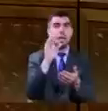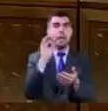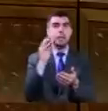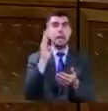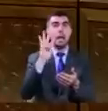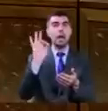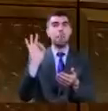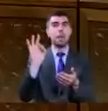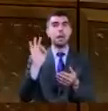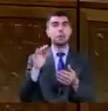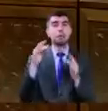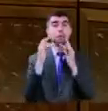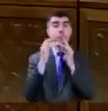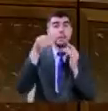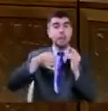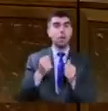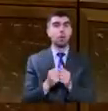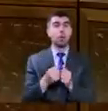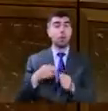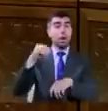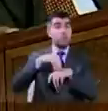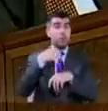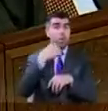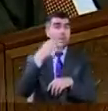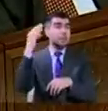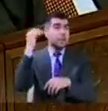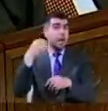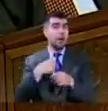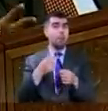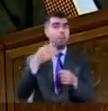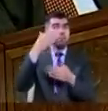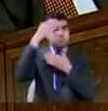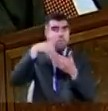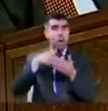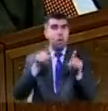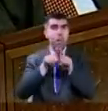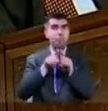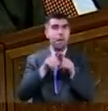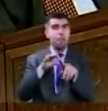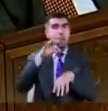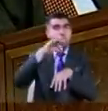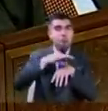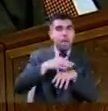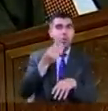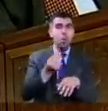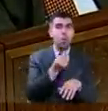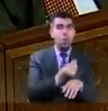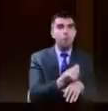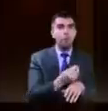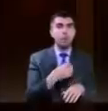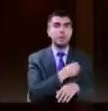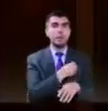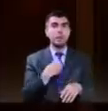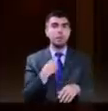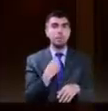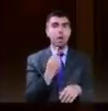سريرا. كما لا يخفى كانت واحد الوقت في المغرب ما كان الناس اللي عندهم بحالة الوليدات ما كيلقاوش الرعاية إلا في